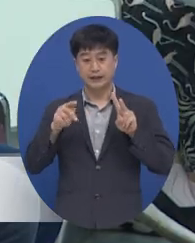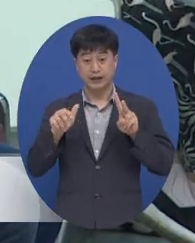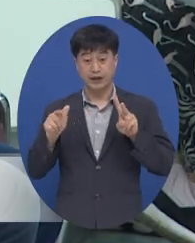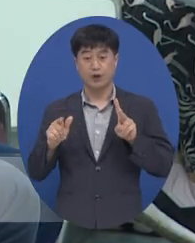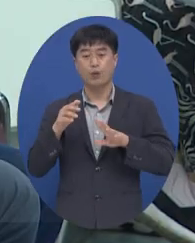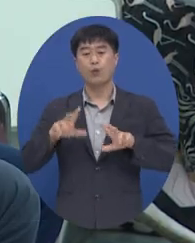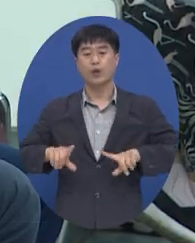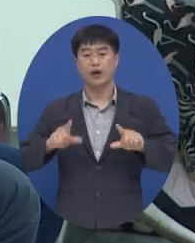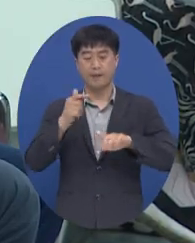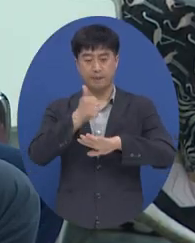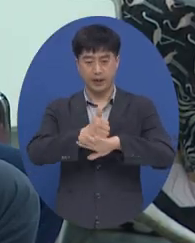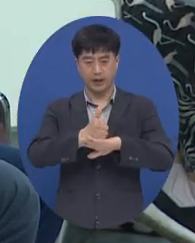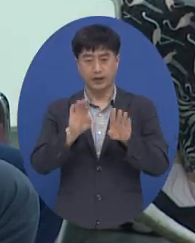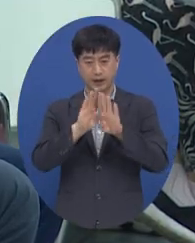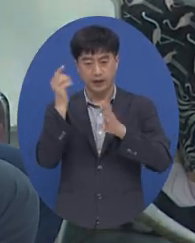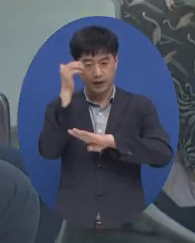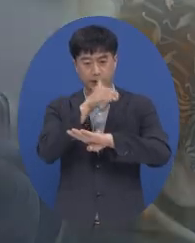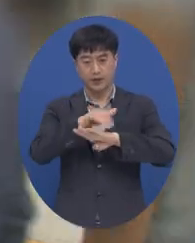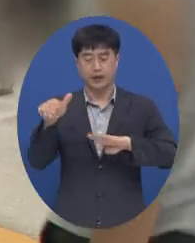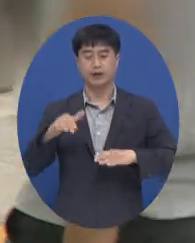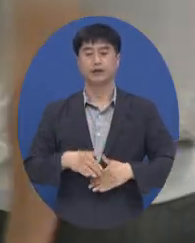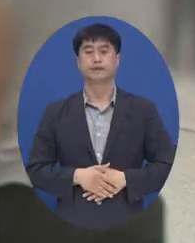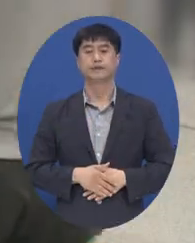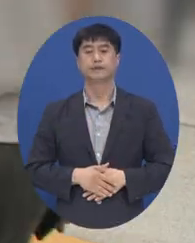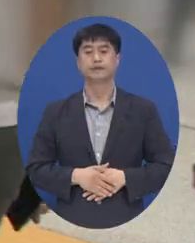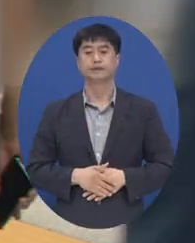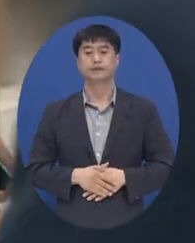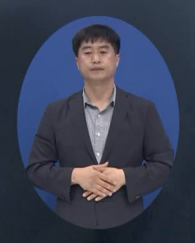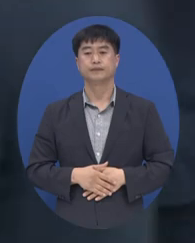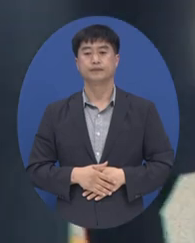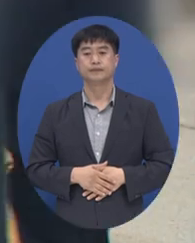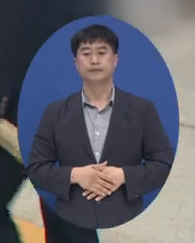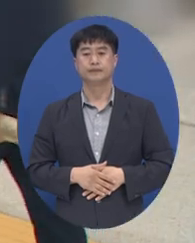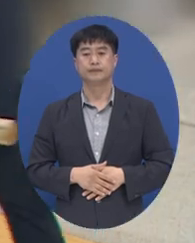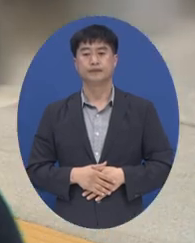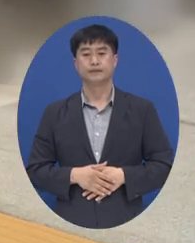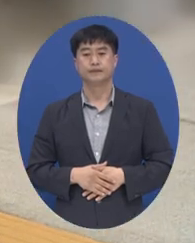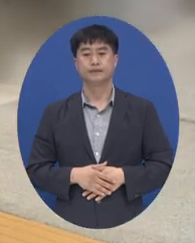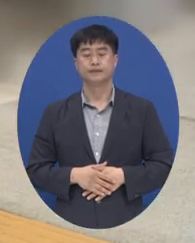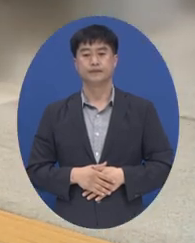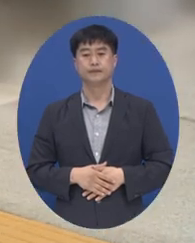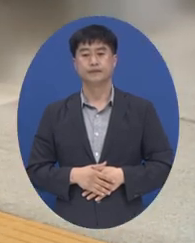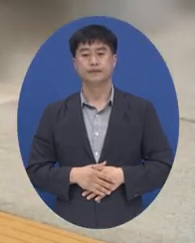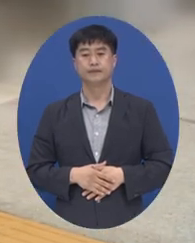있는 2단계 구간은 올해 말 개통 예정입니다. 경기CCTV 최창순입니다.